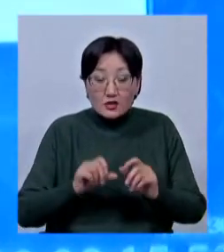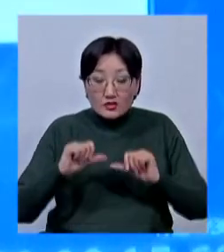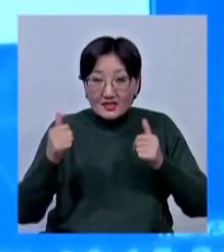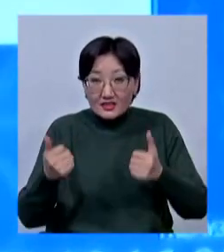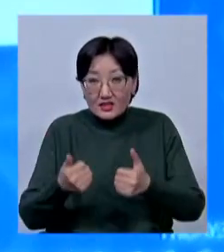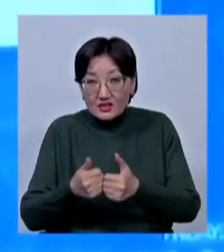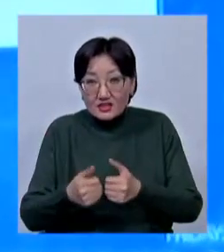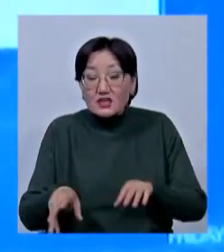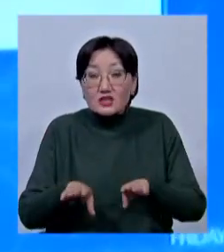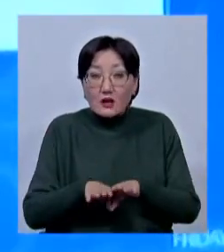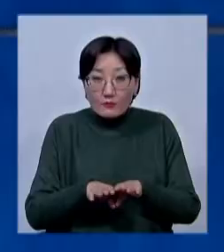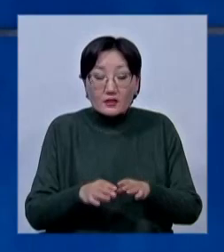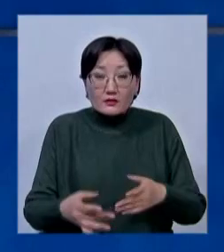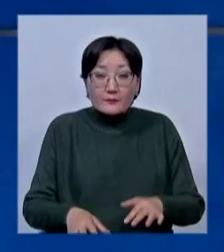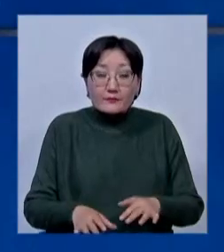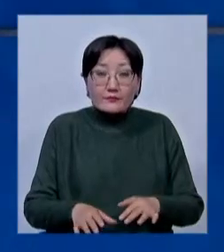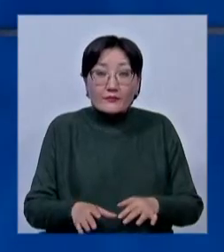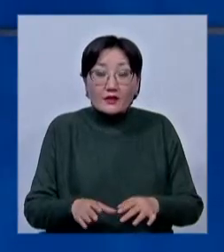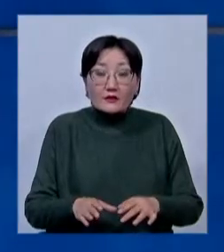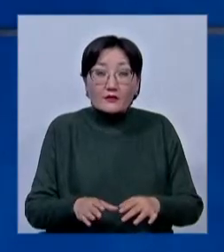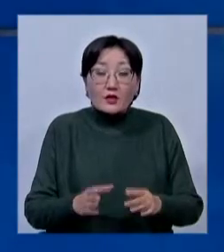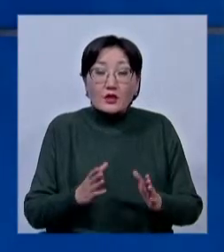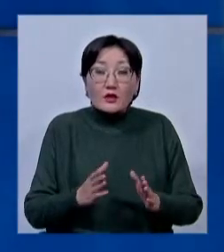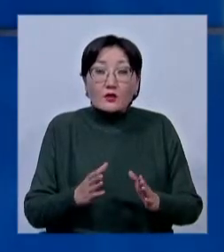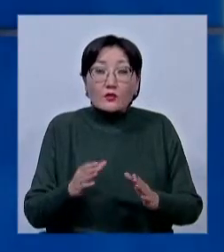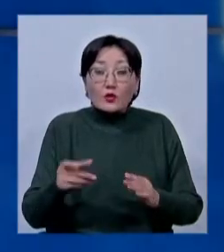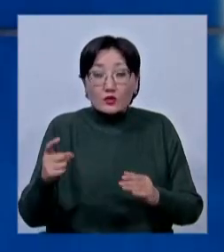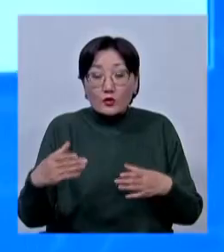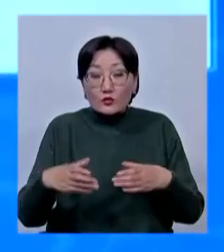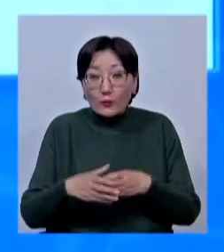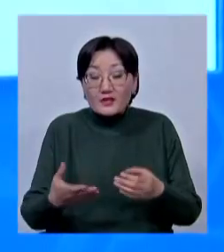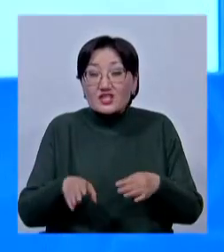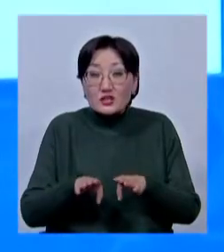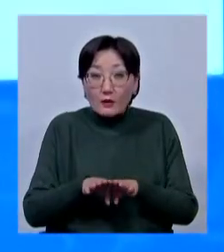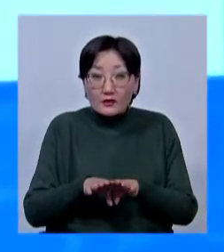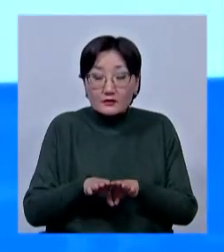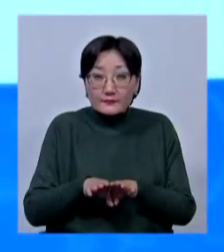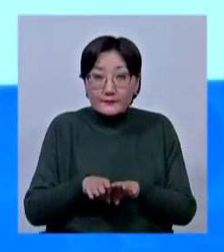жабылды, білесіздер, ол не бойынша, схема бойынша ол топ жабылады,